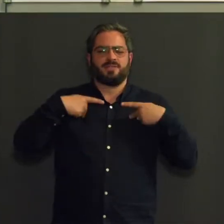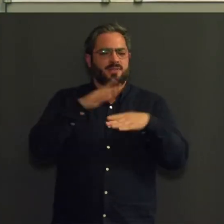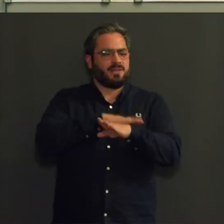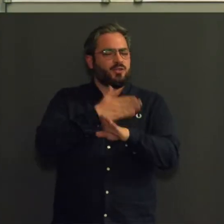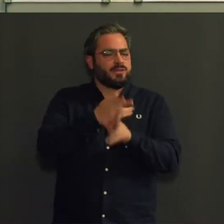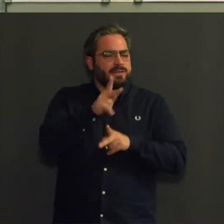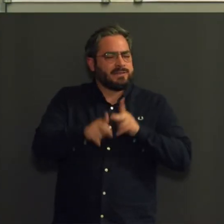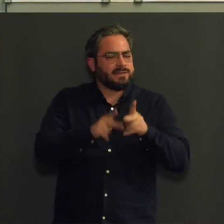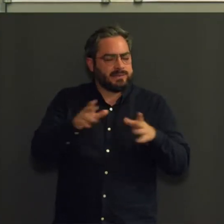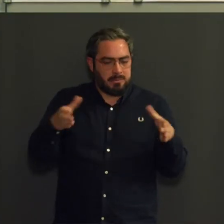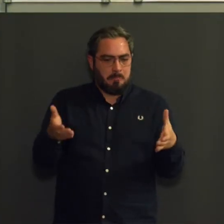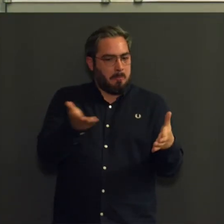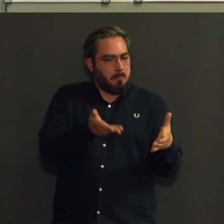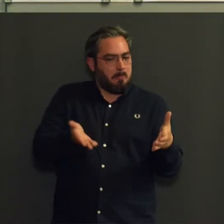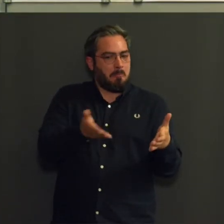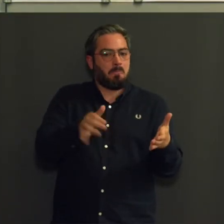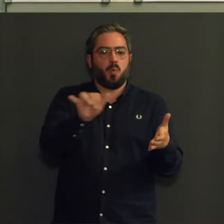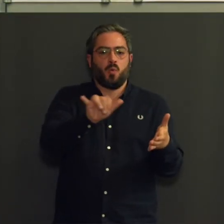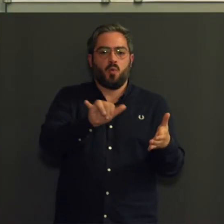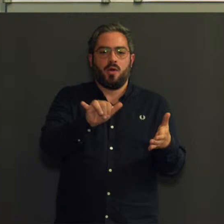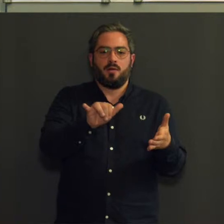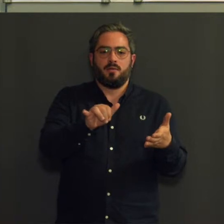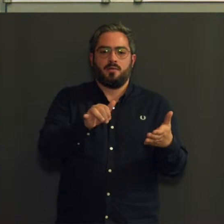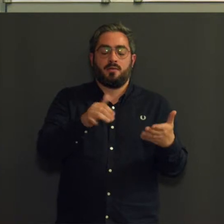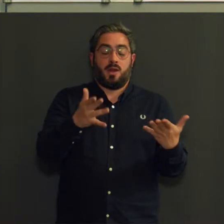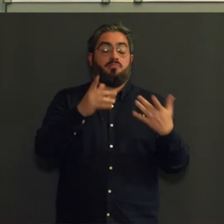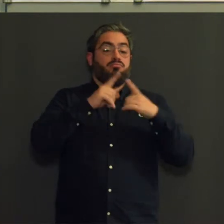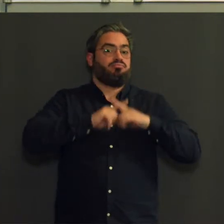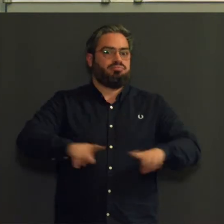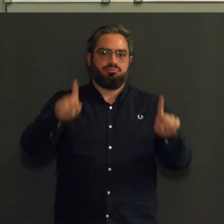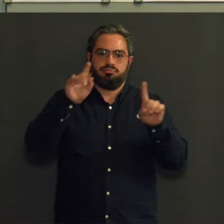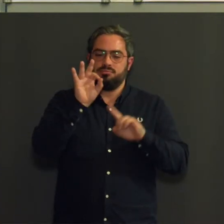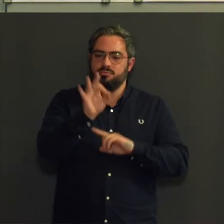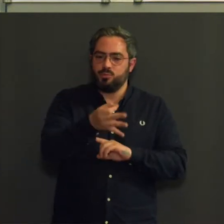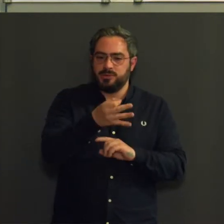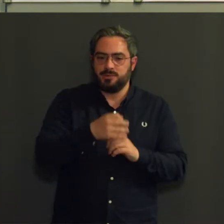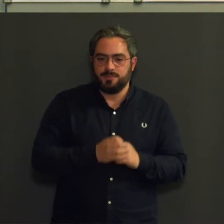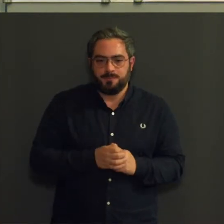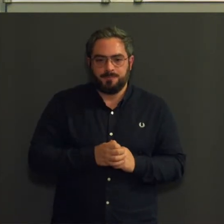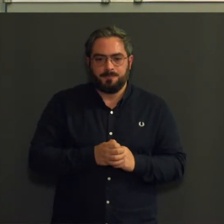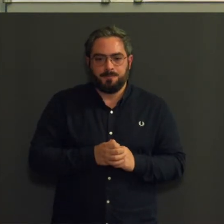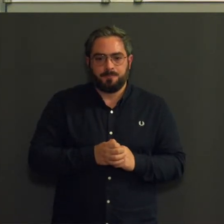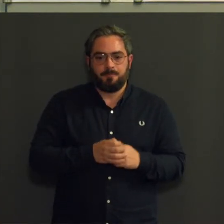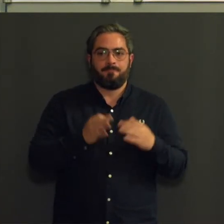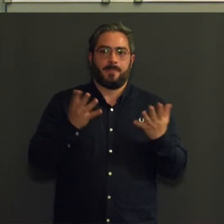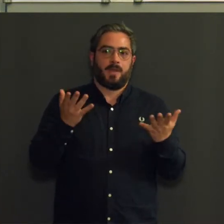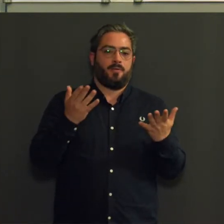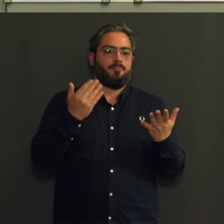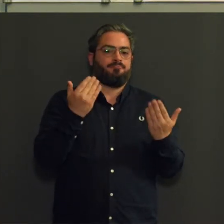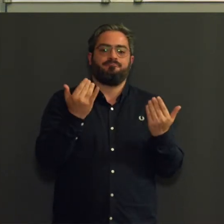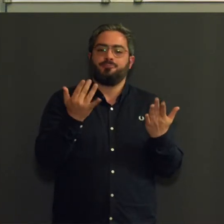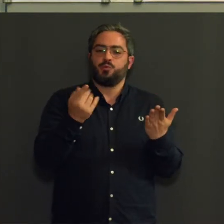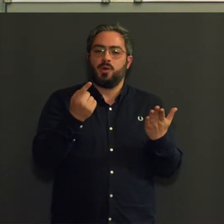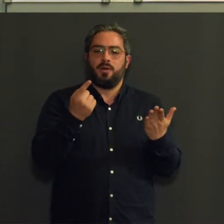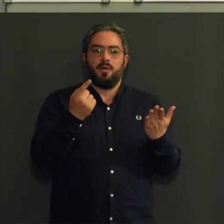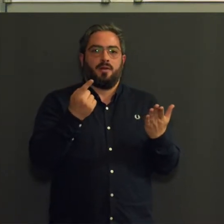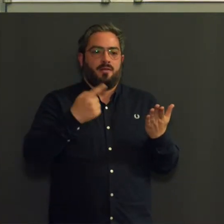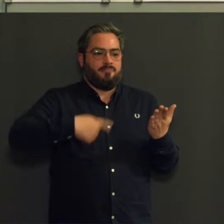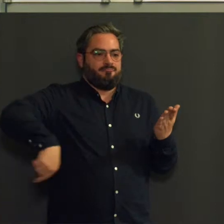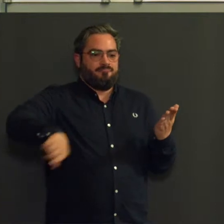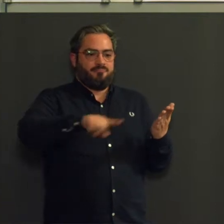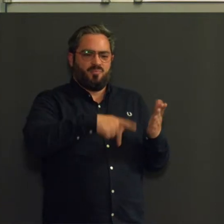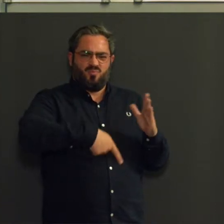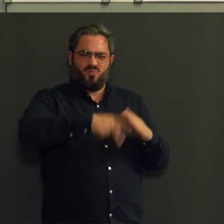santé ? On a là une situation qui est évidemment tout à fait différente. Tout à fait différente, non pas spécialement parce qu'ils ont été